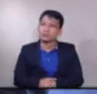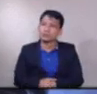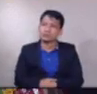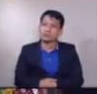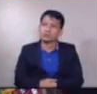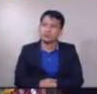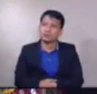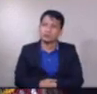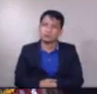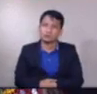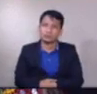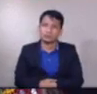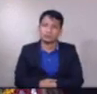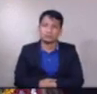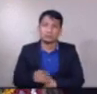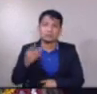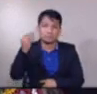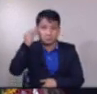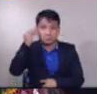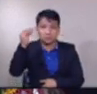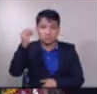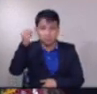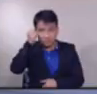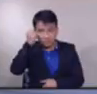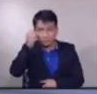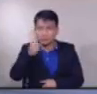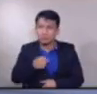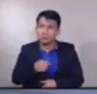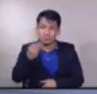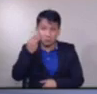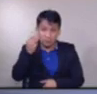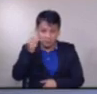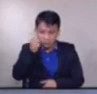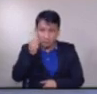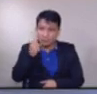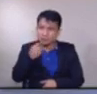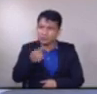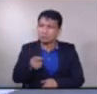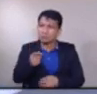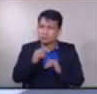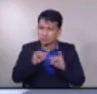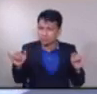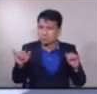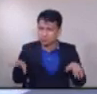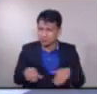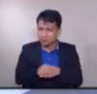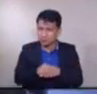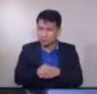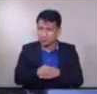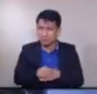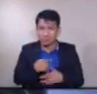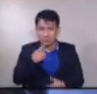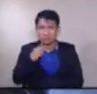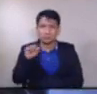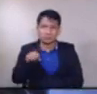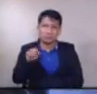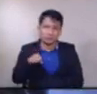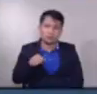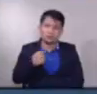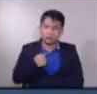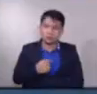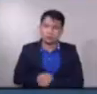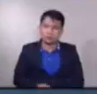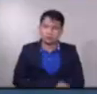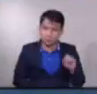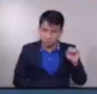Si ano po, Defensor Santiago. Payag ka ba o hindi sa same-sex marriage? Yes po.